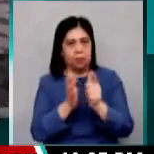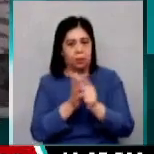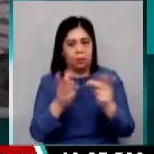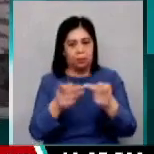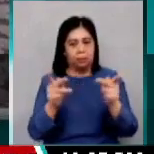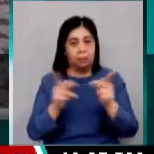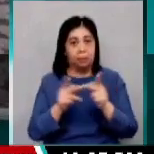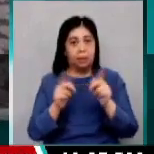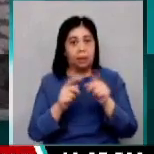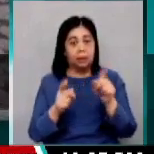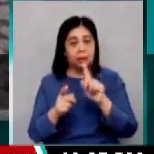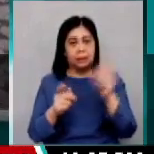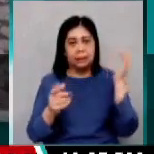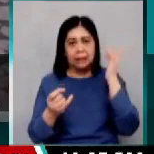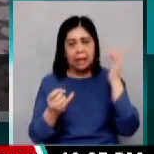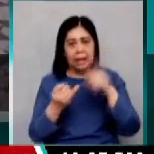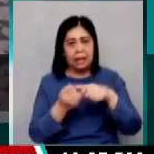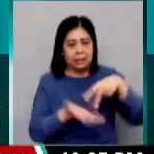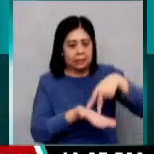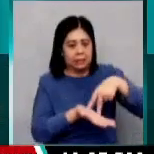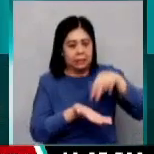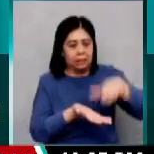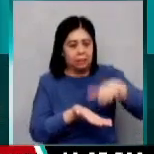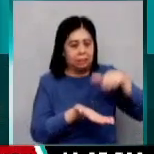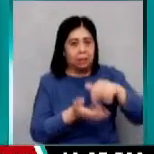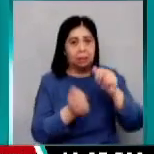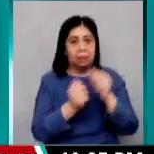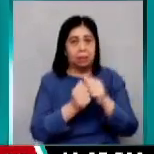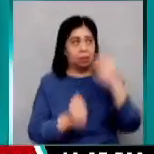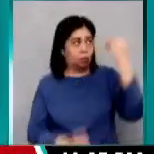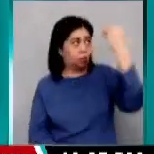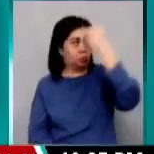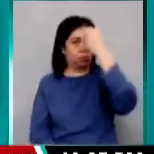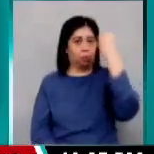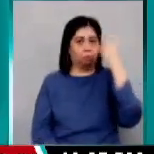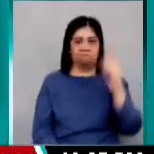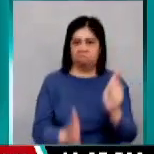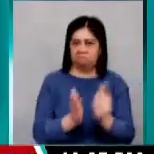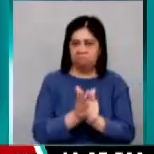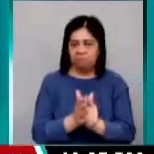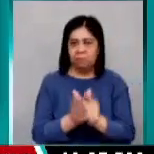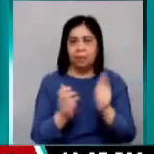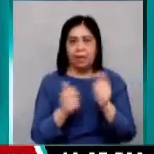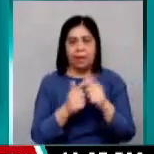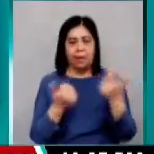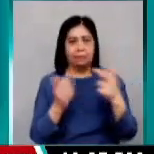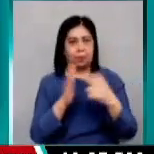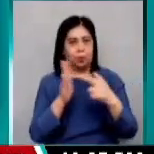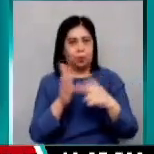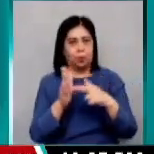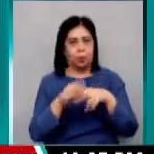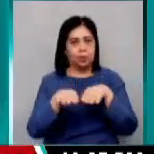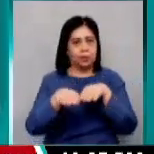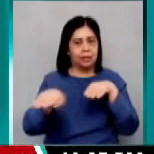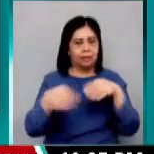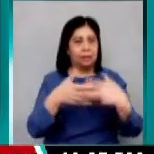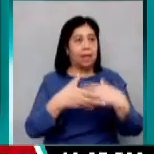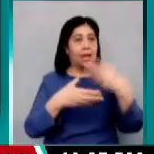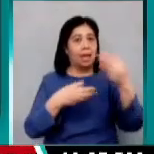pag-iingay, pagtambay, pati na pagse-selfie. May inilatag na ring traffic scheme ang MMDA sa labas ng